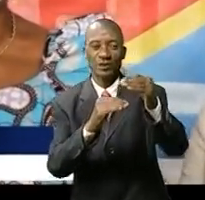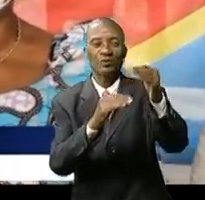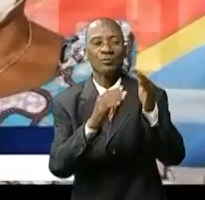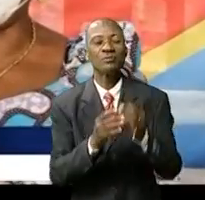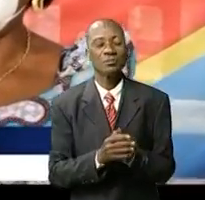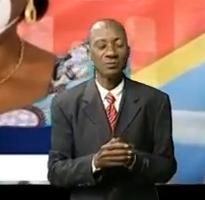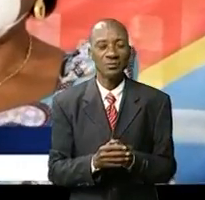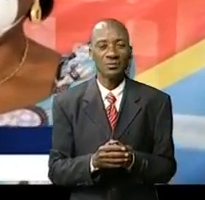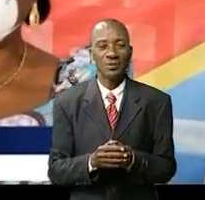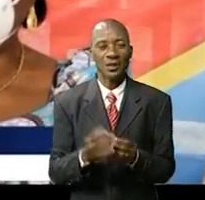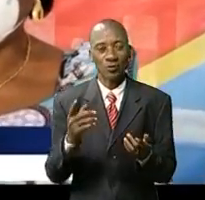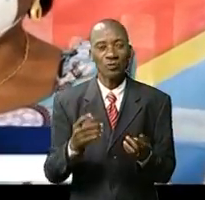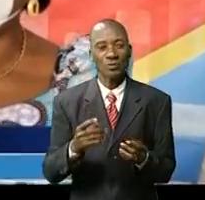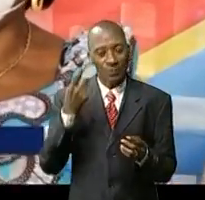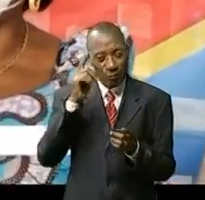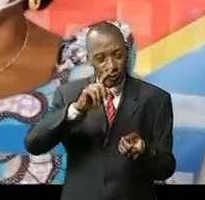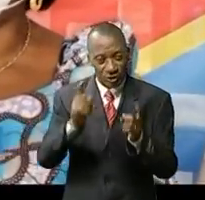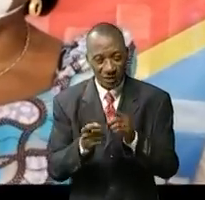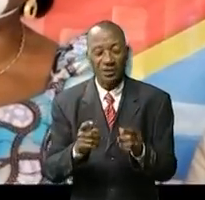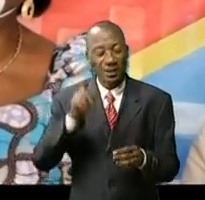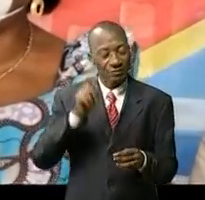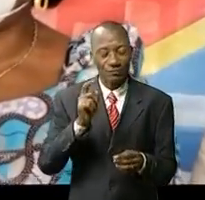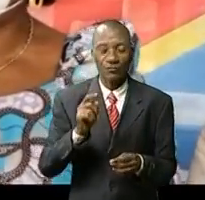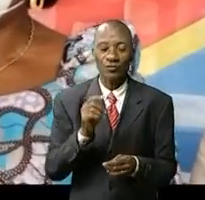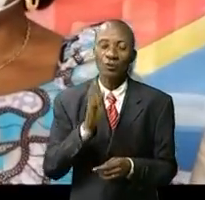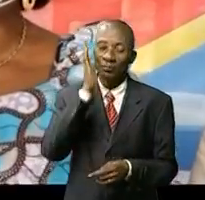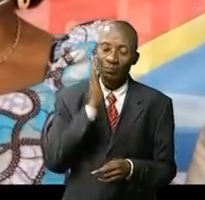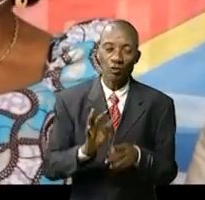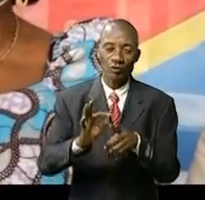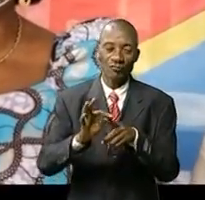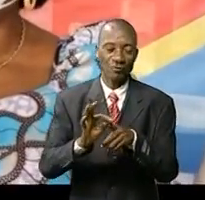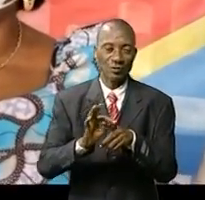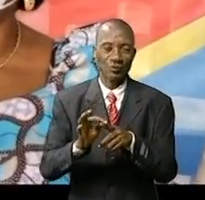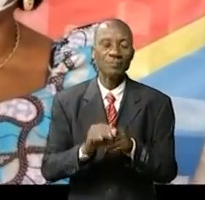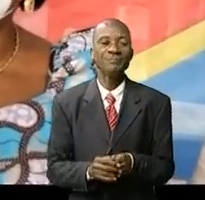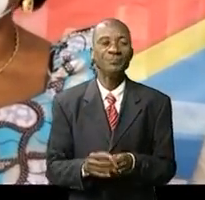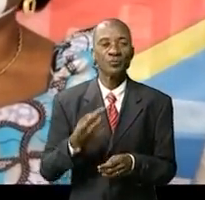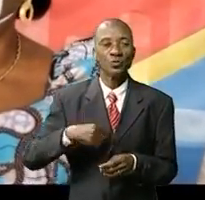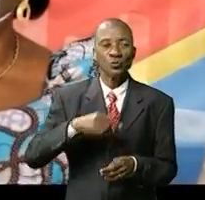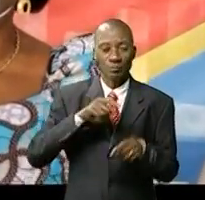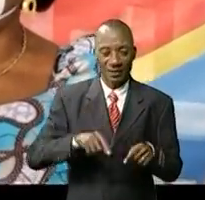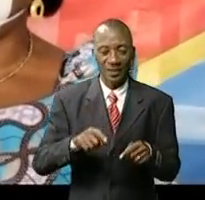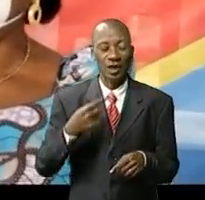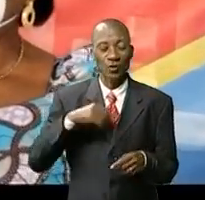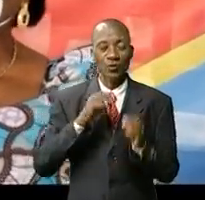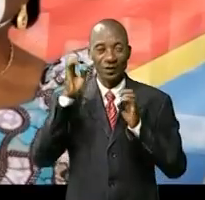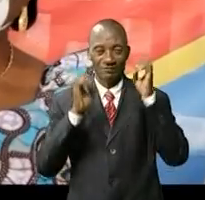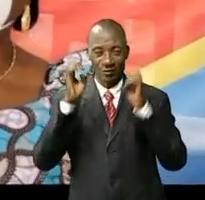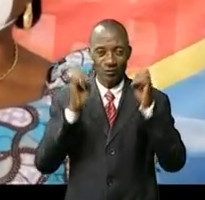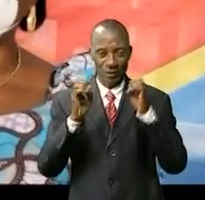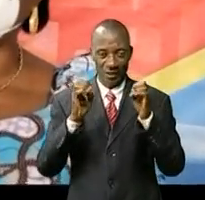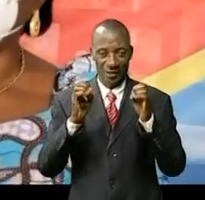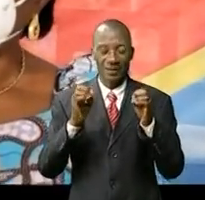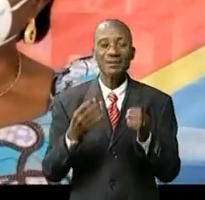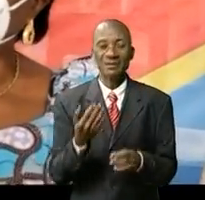une formation. Et c'est là où nous voulons évaluer les produits que nous voulons mettre sur le marché afin